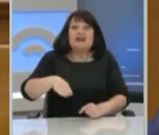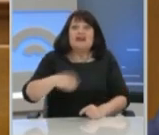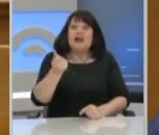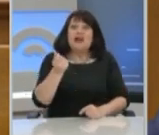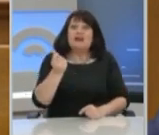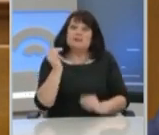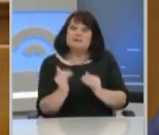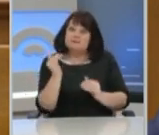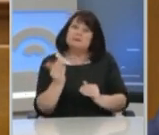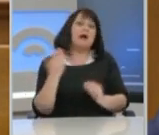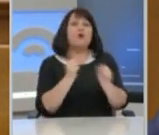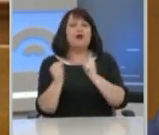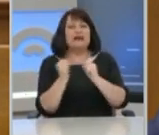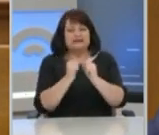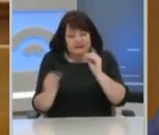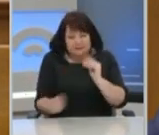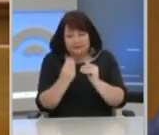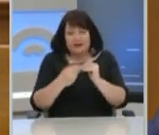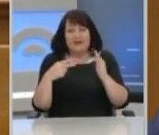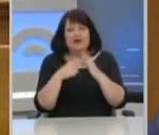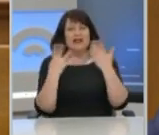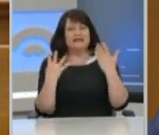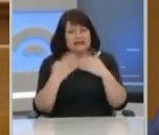από την έναρξη της κρίσης και μετά, το 2009.